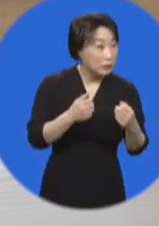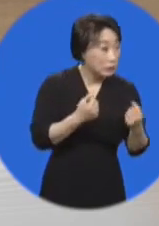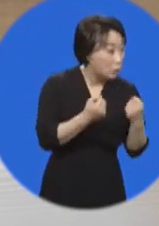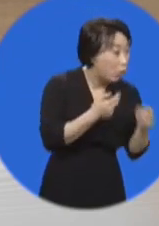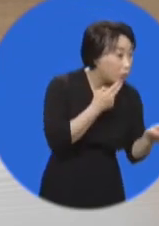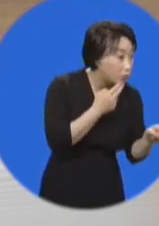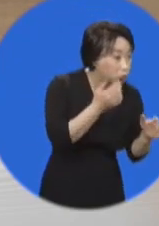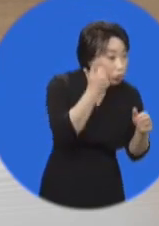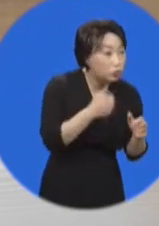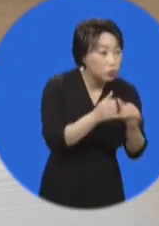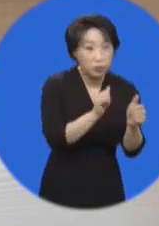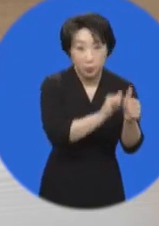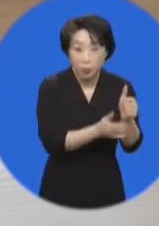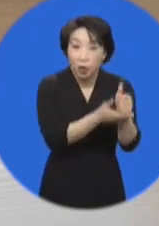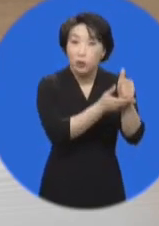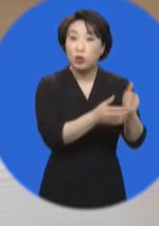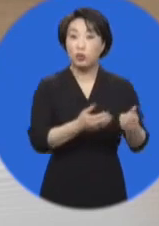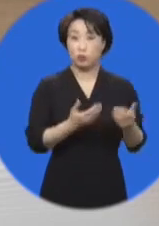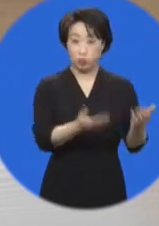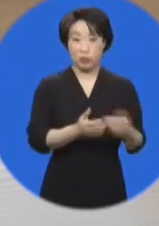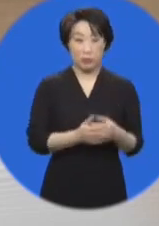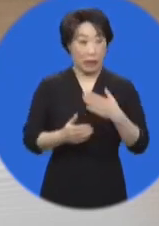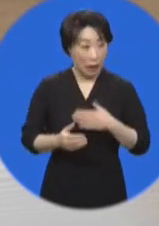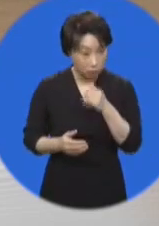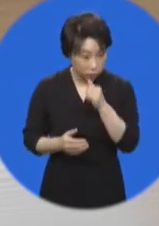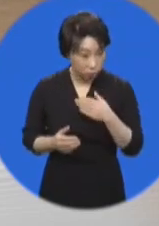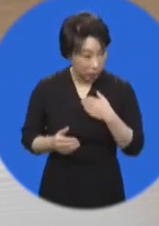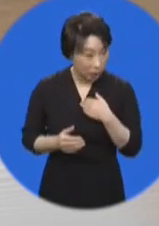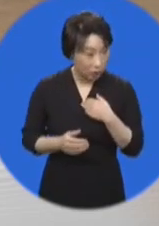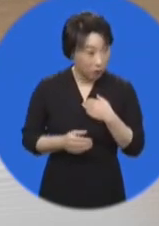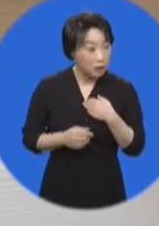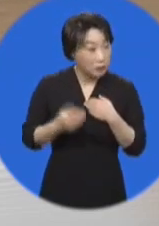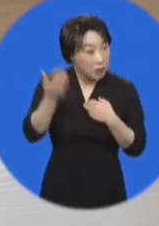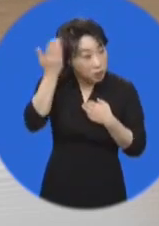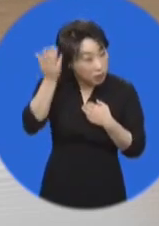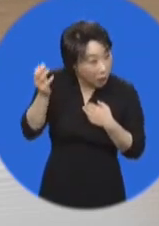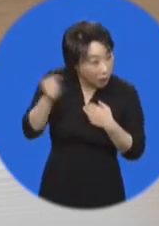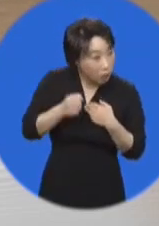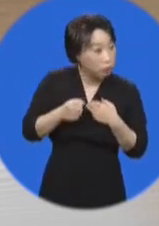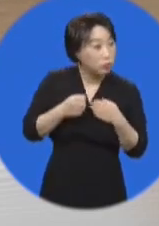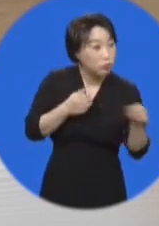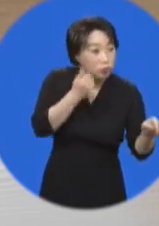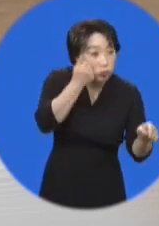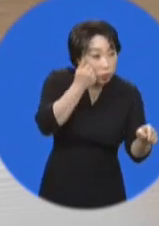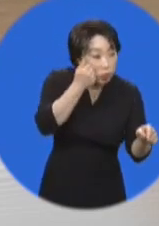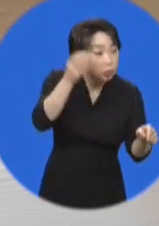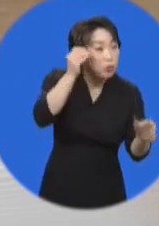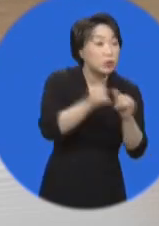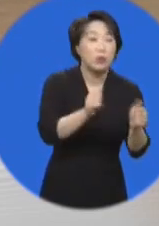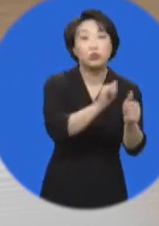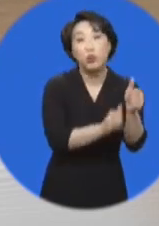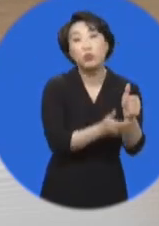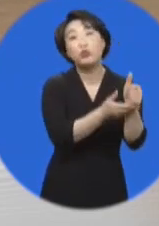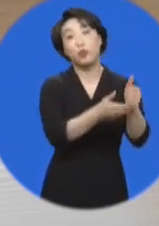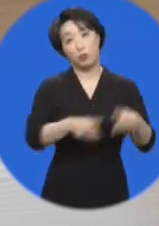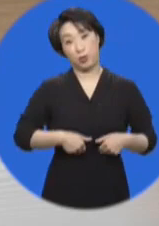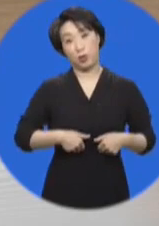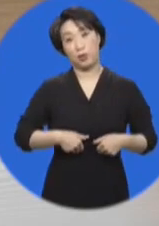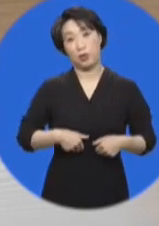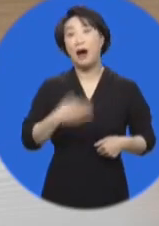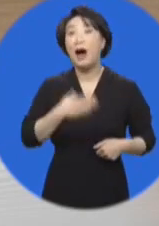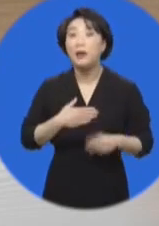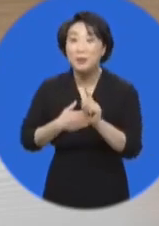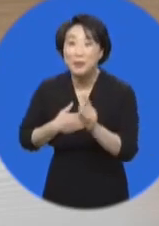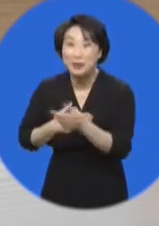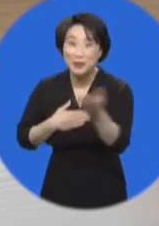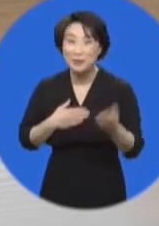사람 섬기고 내가 아는 것이 있으면 그 지식으로 무지한 사람 섬기고 이 아는